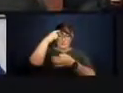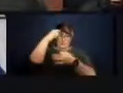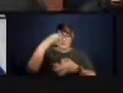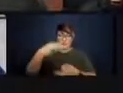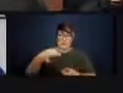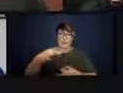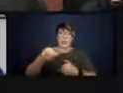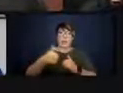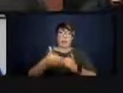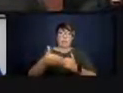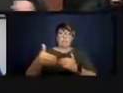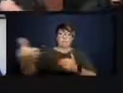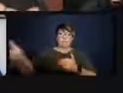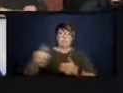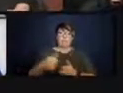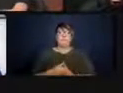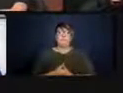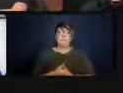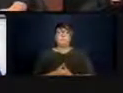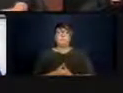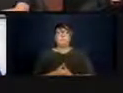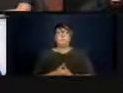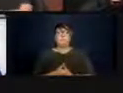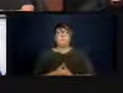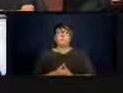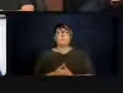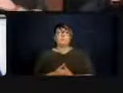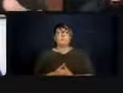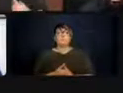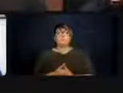au masuala ya kazi.